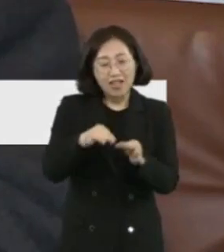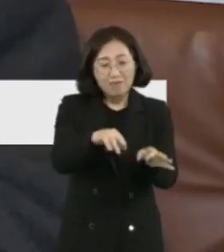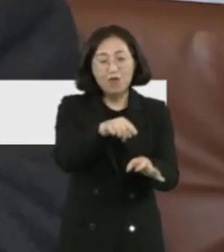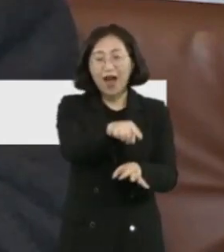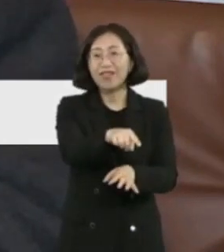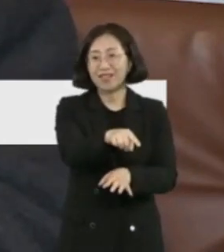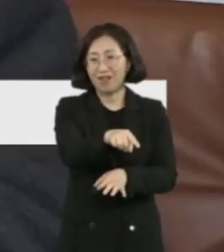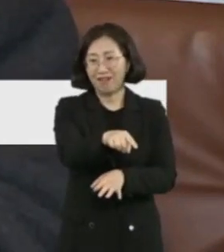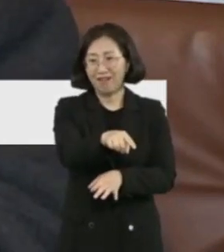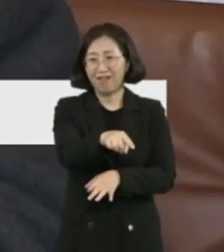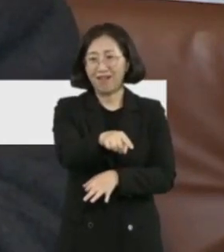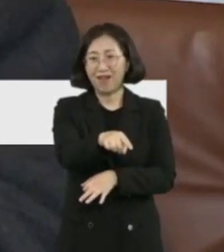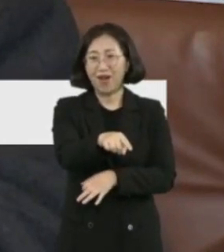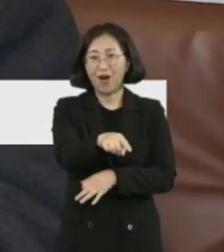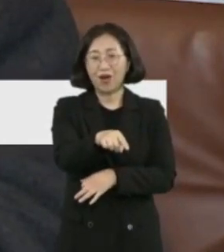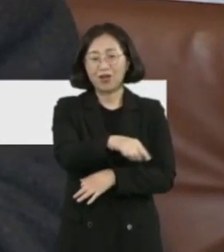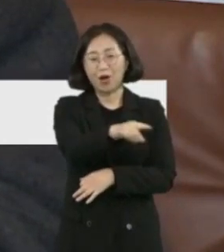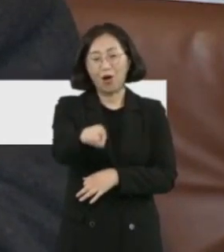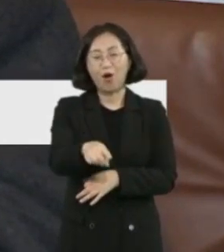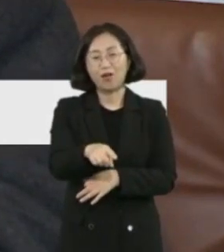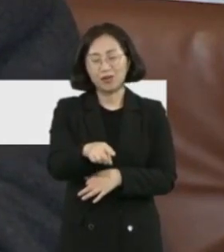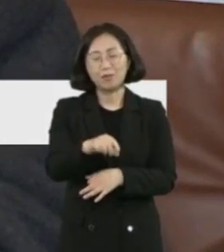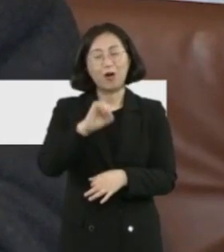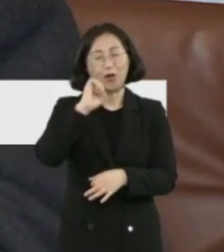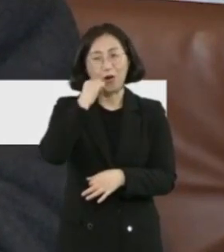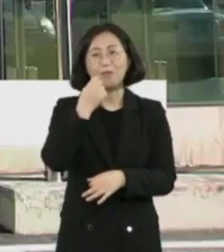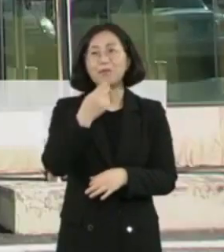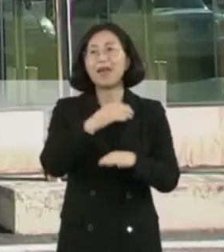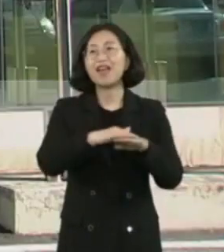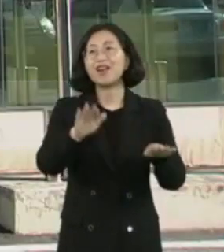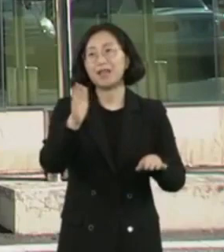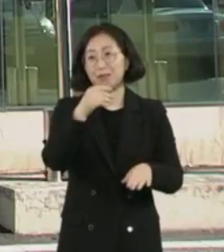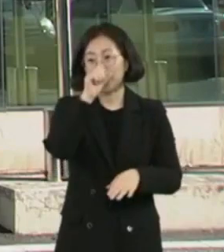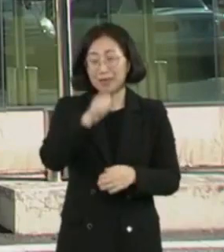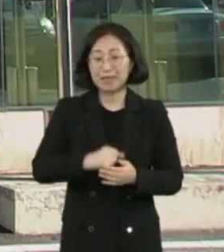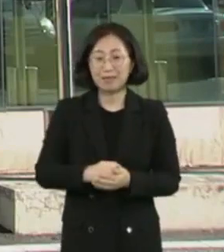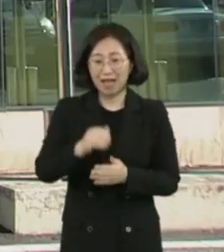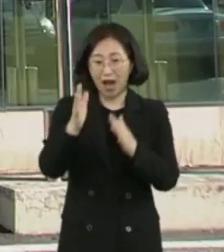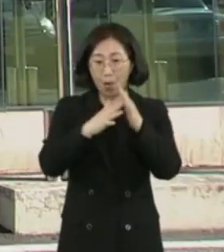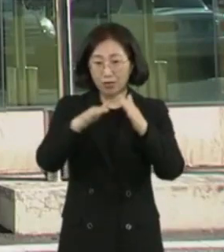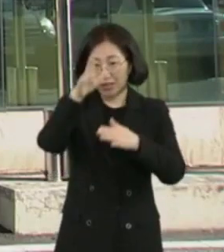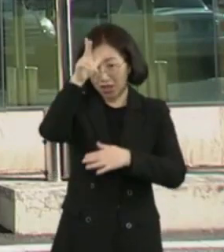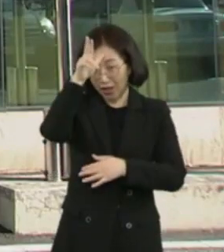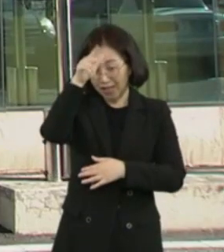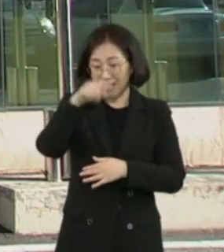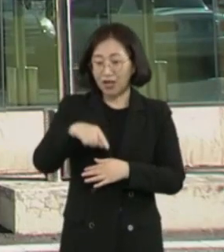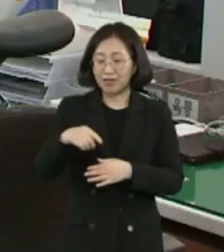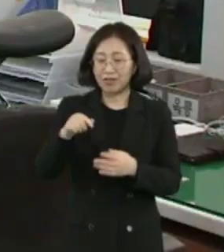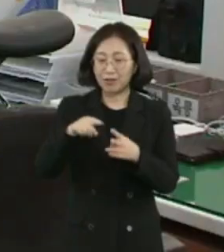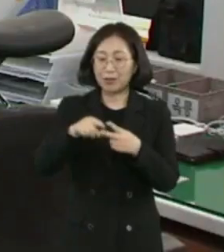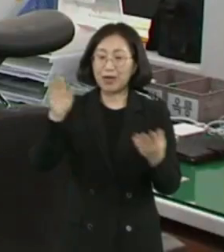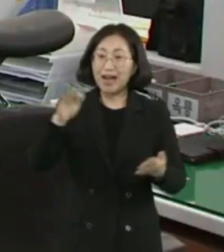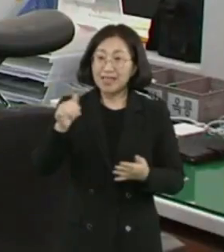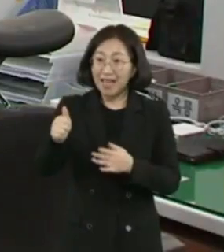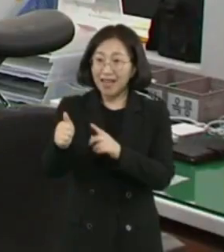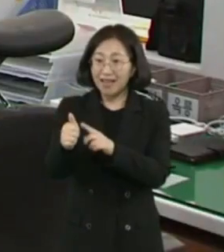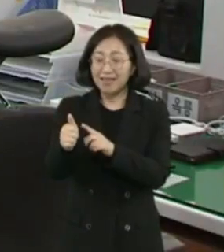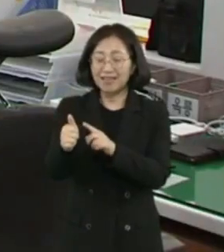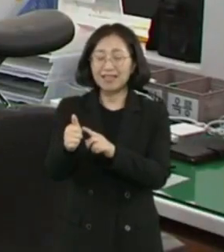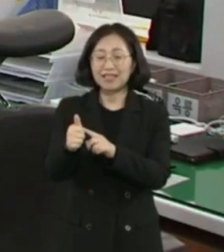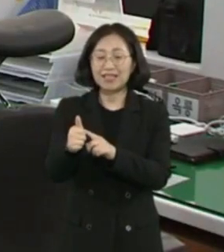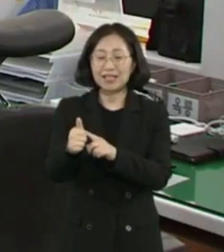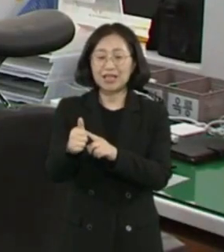이제 더 어렵지 않은 생활을 했으면 좋겠어요. 공주경찰서는 초등학생들이 고사리 손으로 모은 이